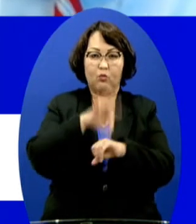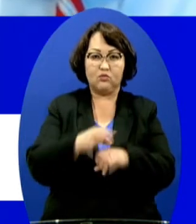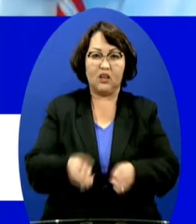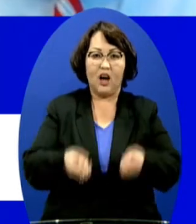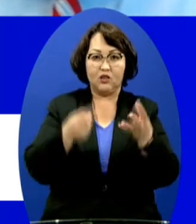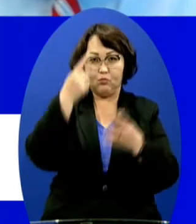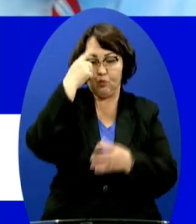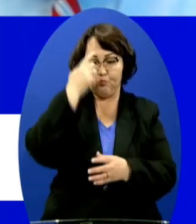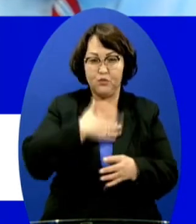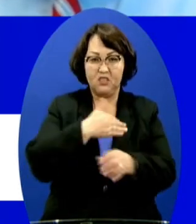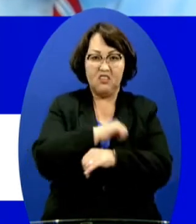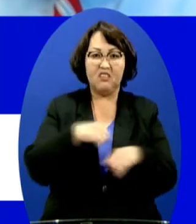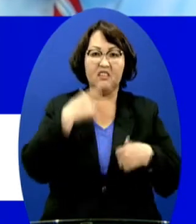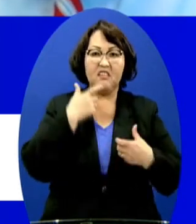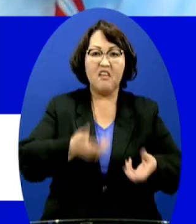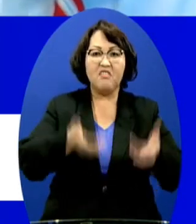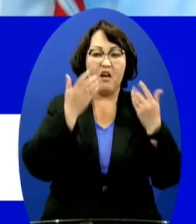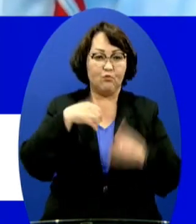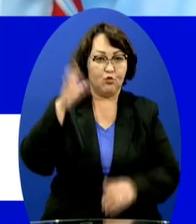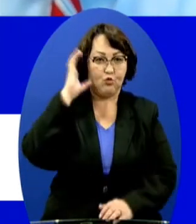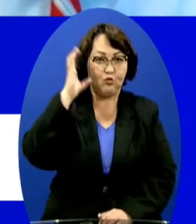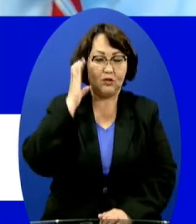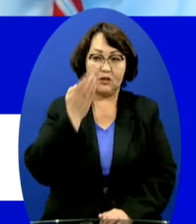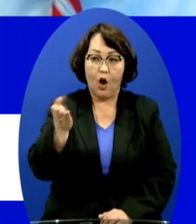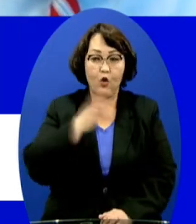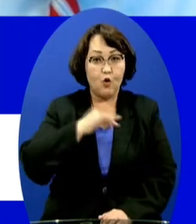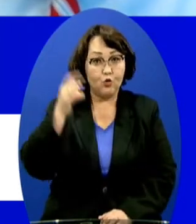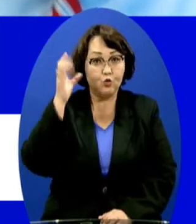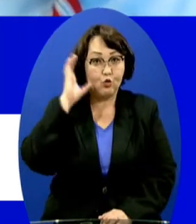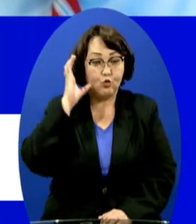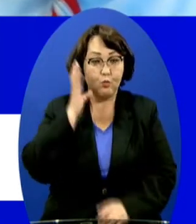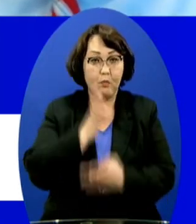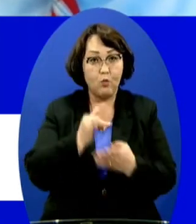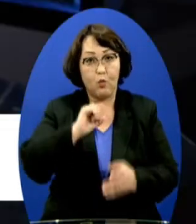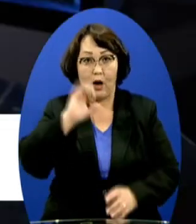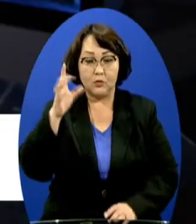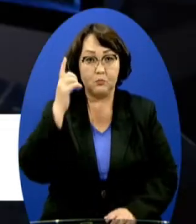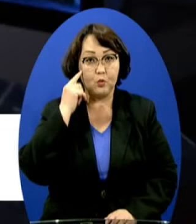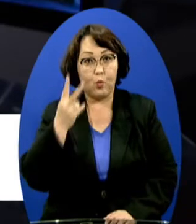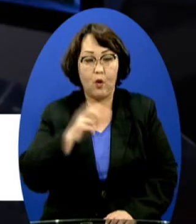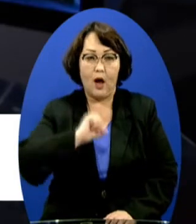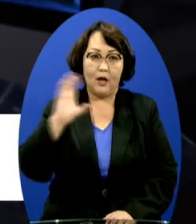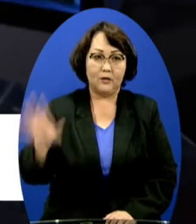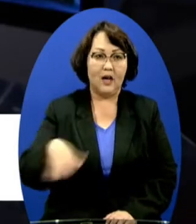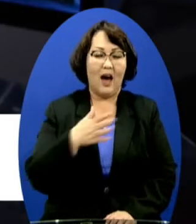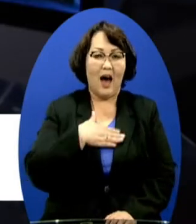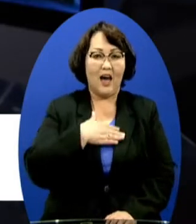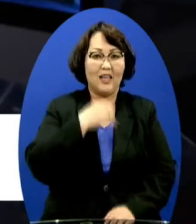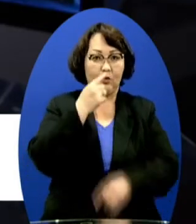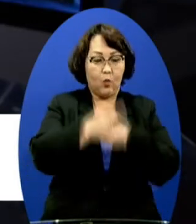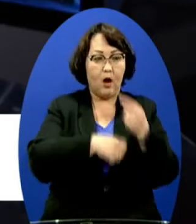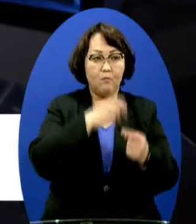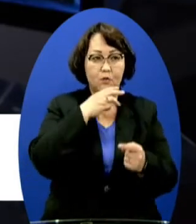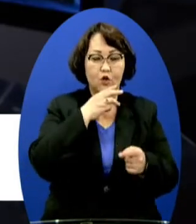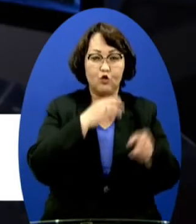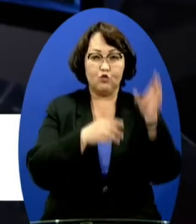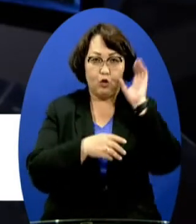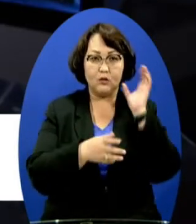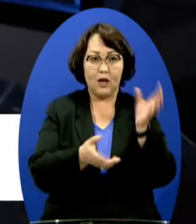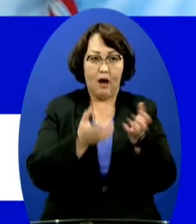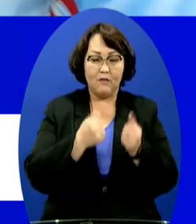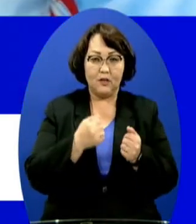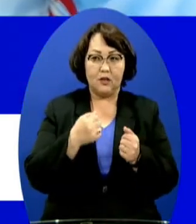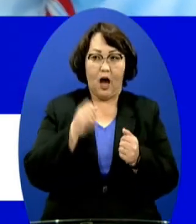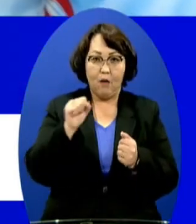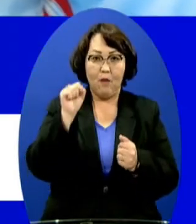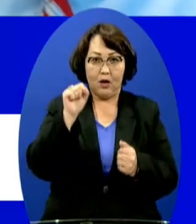бол Монгол эмч эмчилгээ ажлын холбооноос бол тэр мэдээллийг бол авч байгаа. Гэтэл манай иргэд бол ойлгож байгаа. Охи эдний хуулийн дагуу